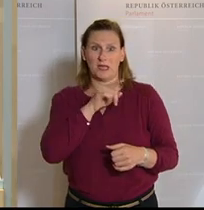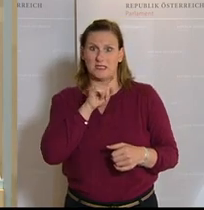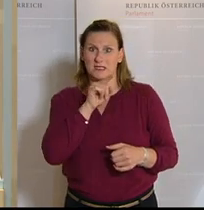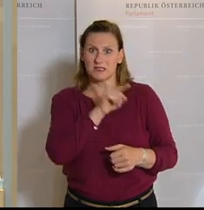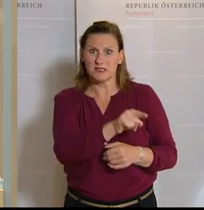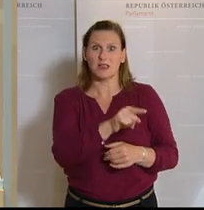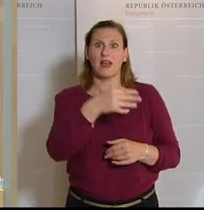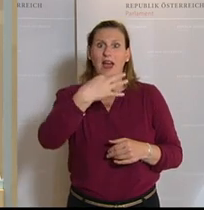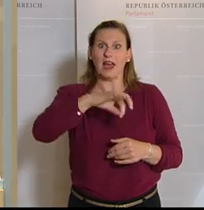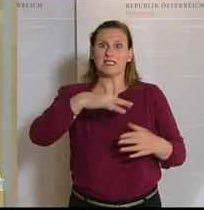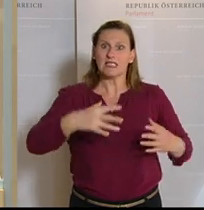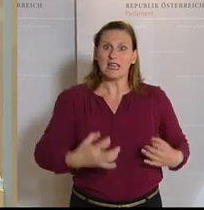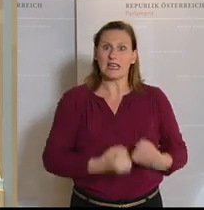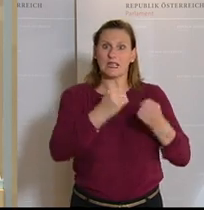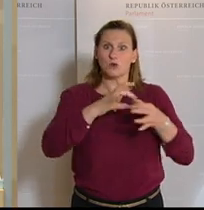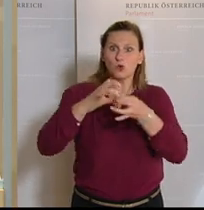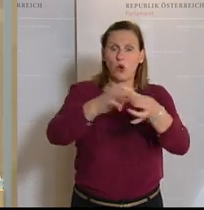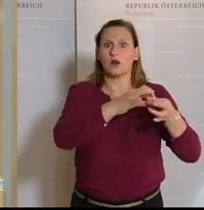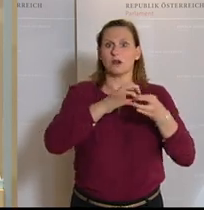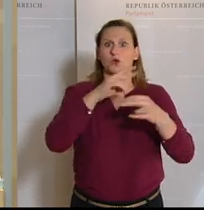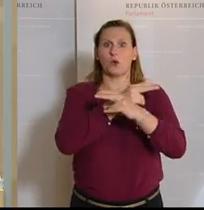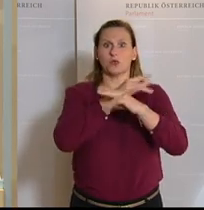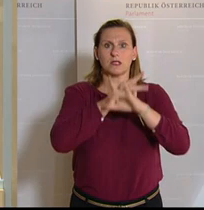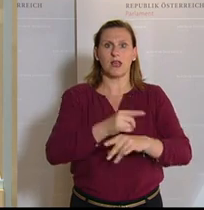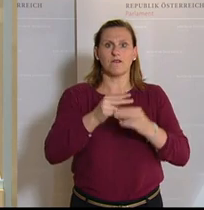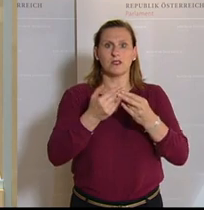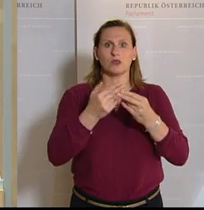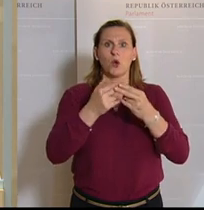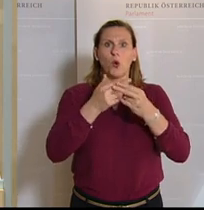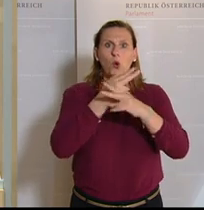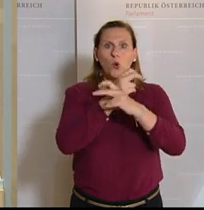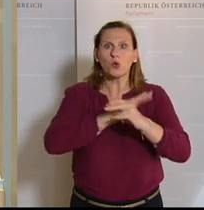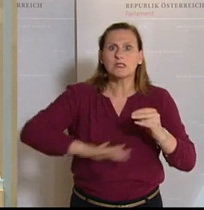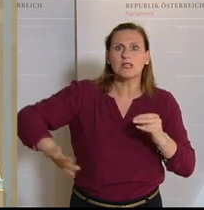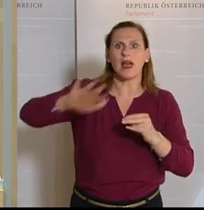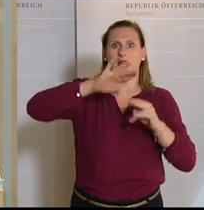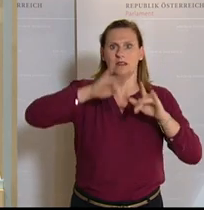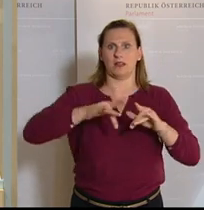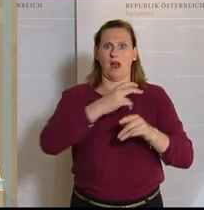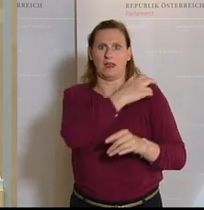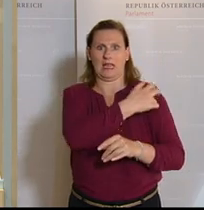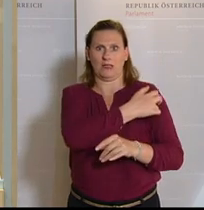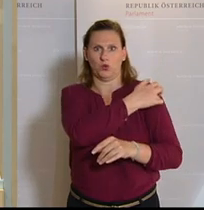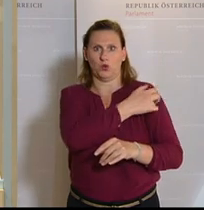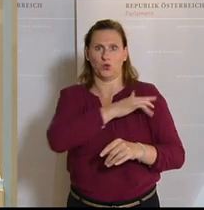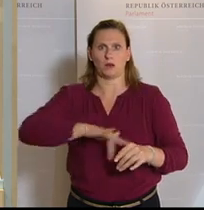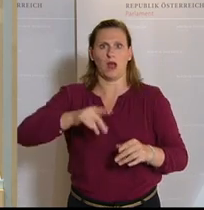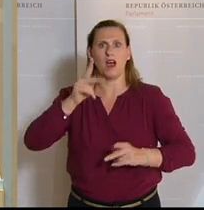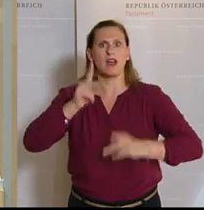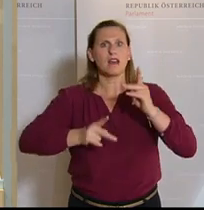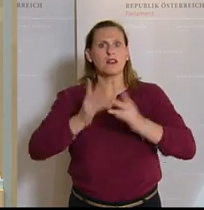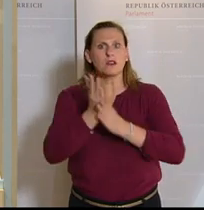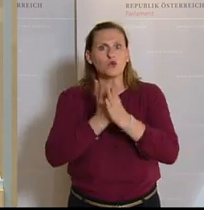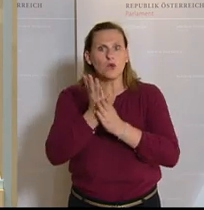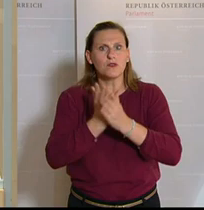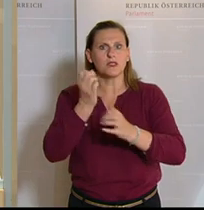das Rote Kreuz ist die einzige Rettungsorganisation Österreichs, die fast bundesweit den Rettungsdienst stellt, die bundesweit den Katastrophendienst auch